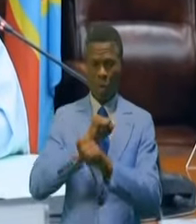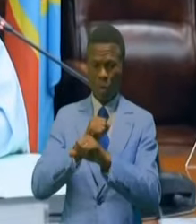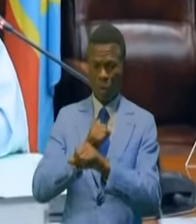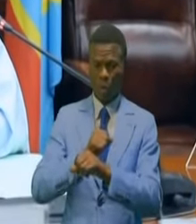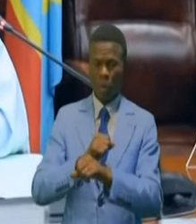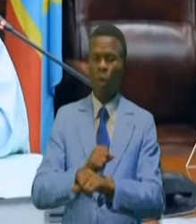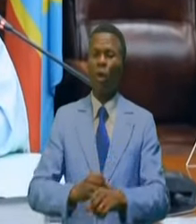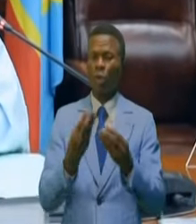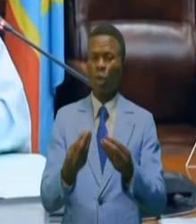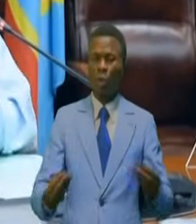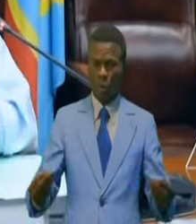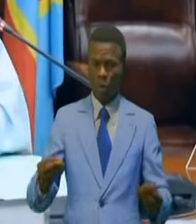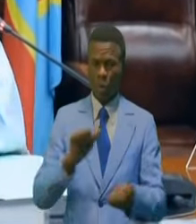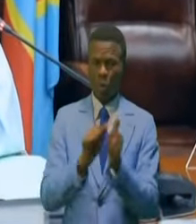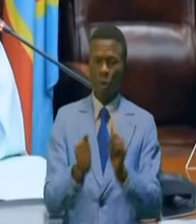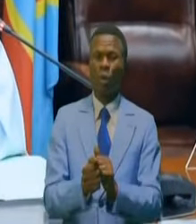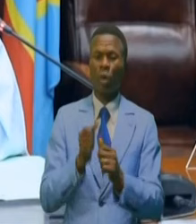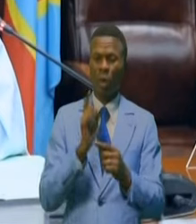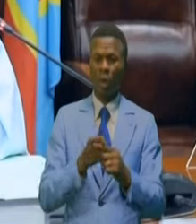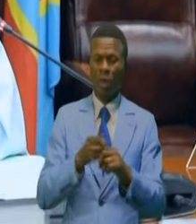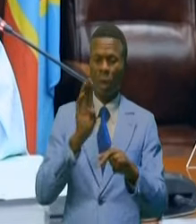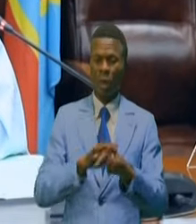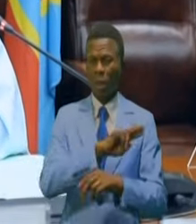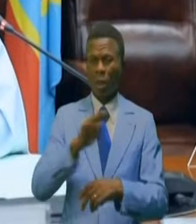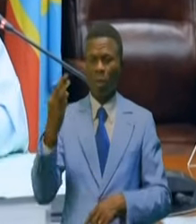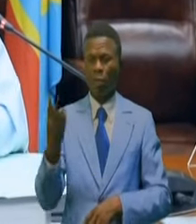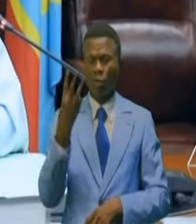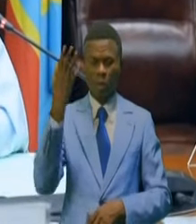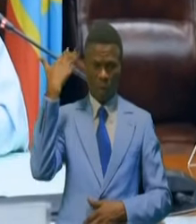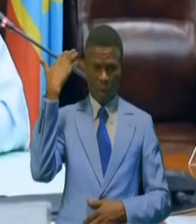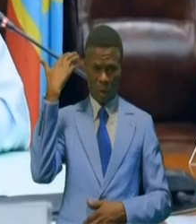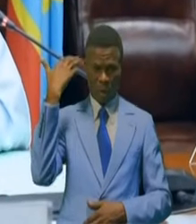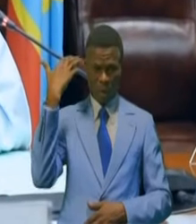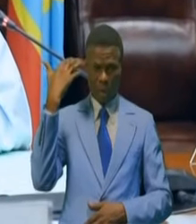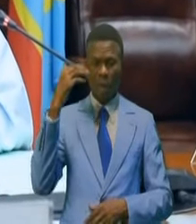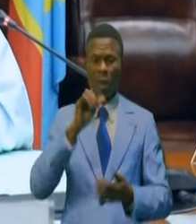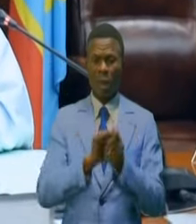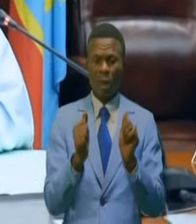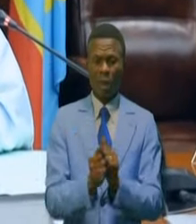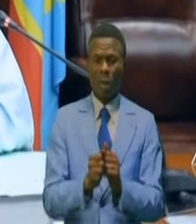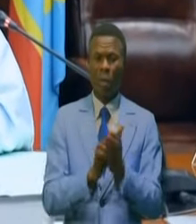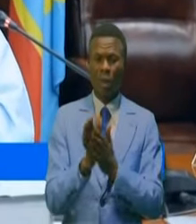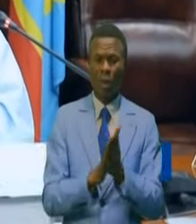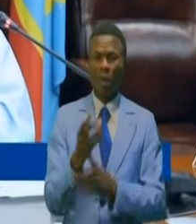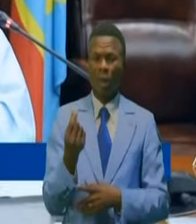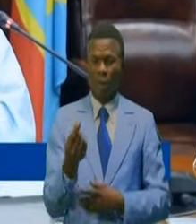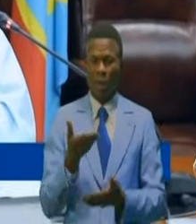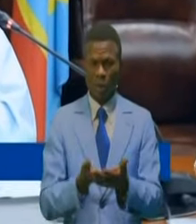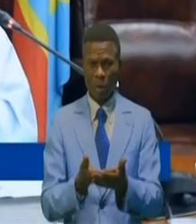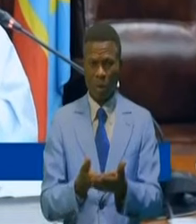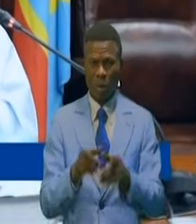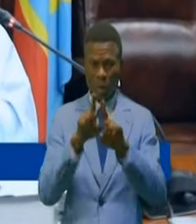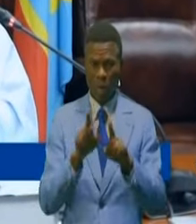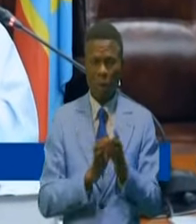des solutions aux défis que notre économie a eu à faire face dans les domaines qui concernent la Banque centrale. Et donc,